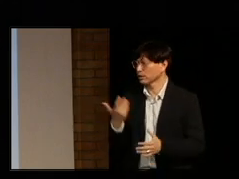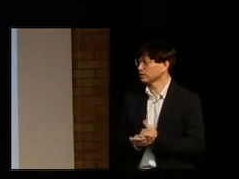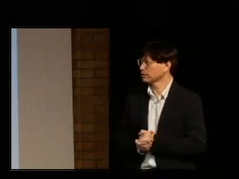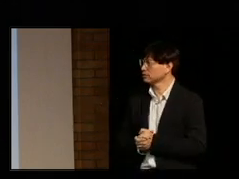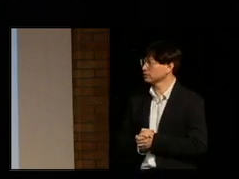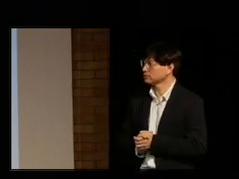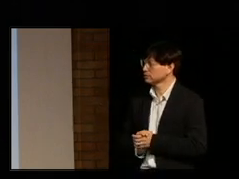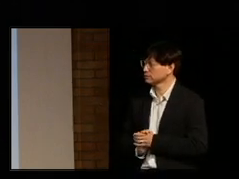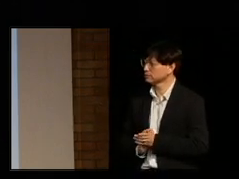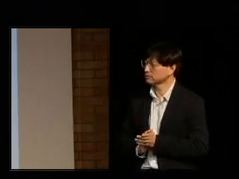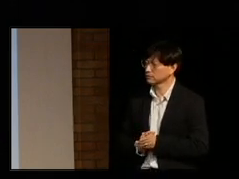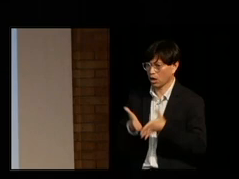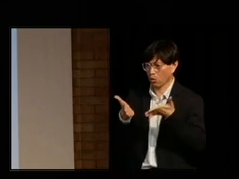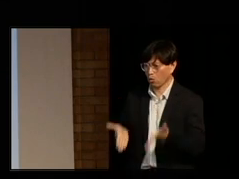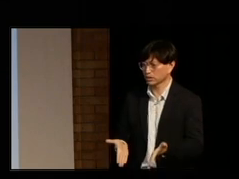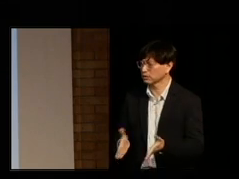e